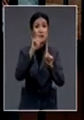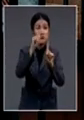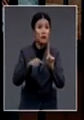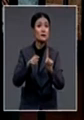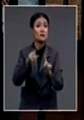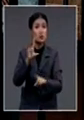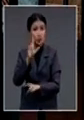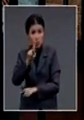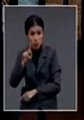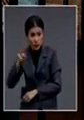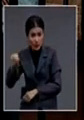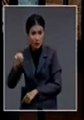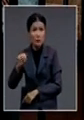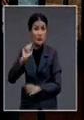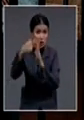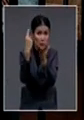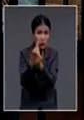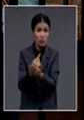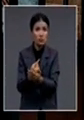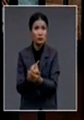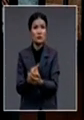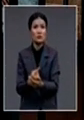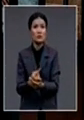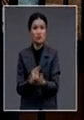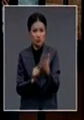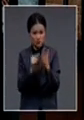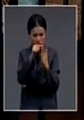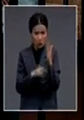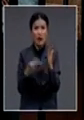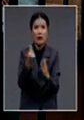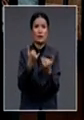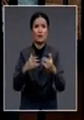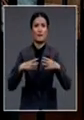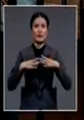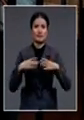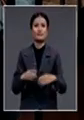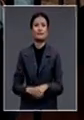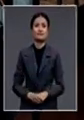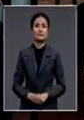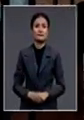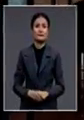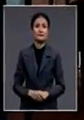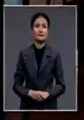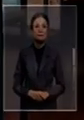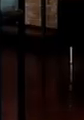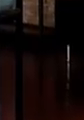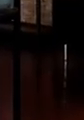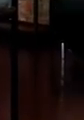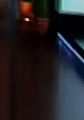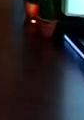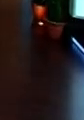อชั่วโมง จะไปไหนกันดี จะไปไหนกันดีเตรียมตัวพักครู่เดี๋ยวกลับมาช่วงหน้าครับ ค่ะ